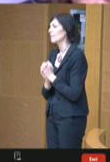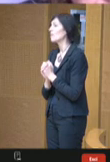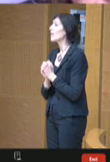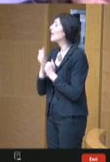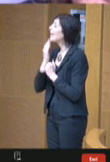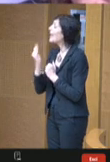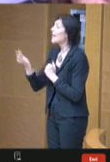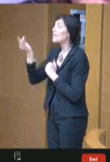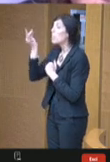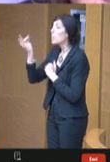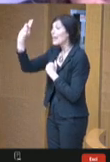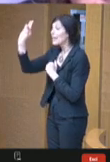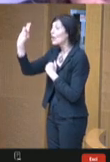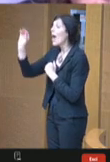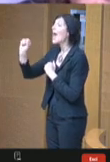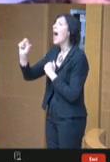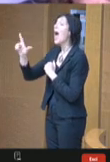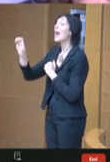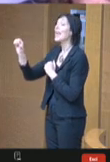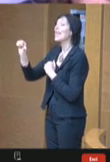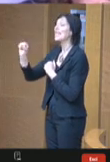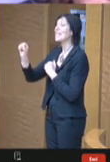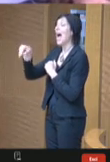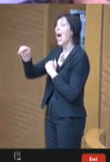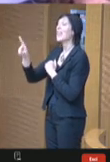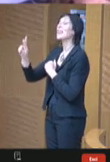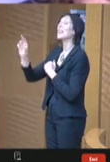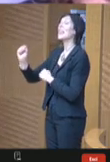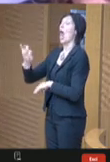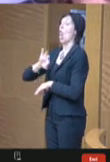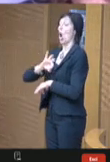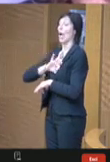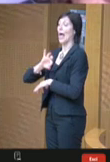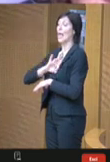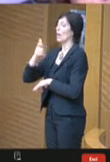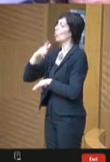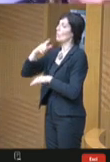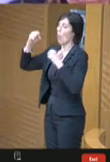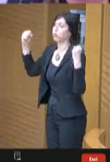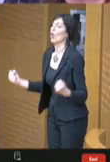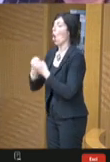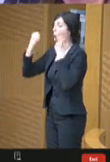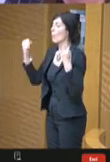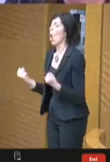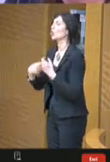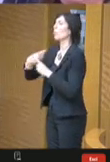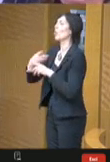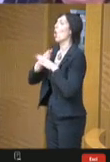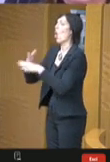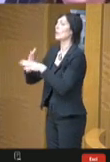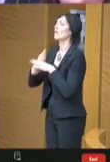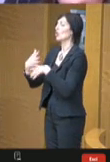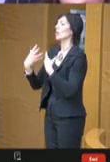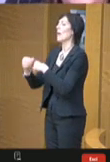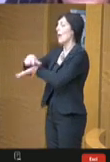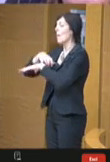ringraziamento particolare ad Alessandra Locatelli per aver promosso e condiviso con il Ministero